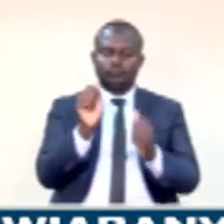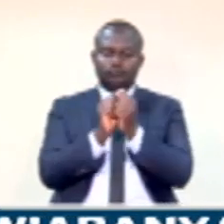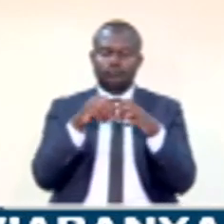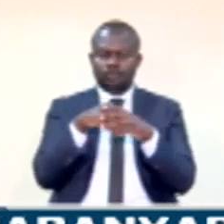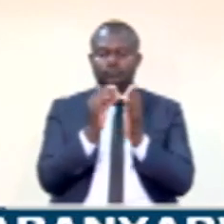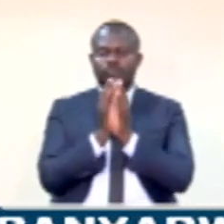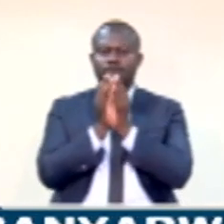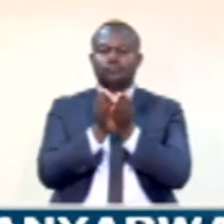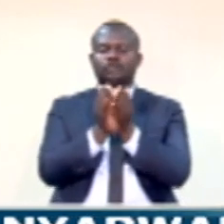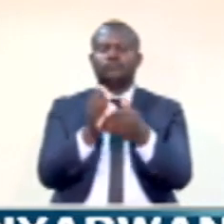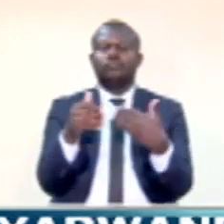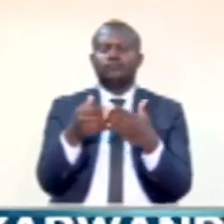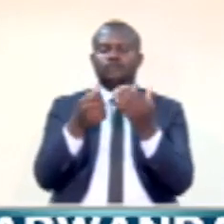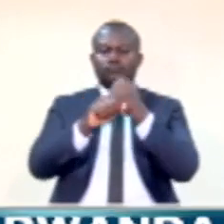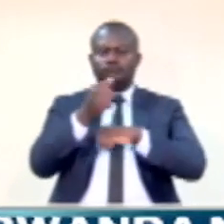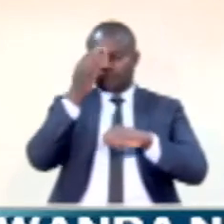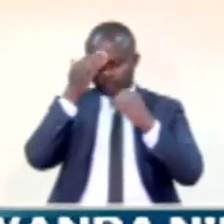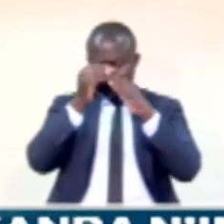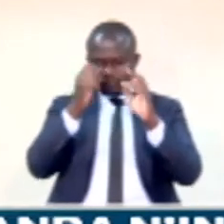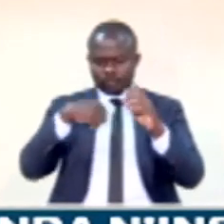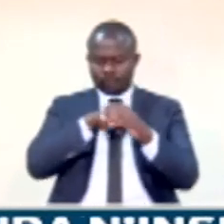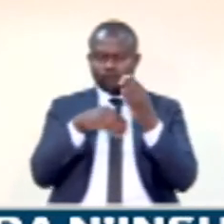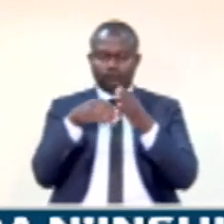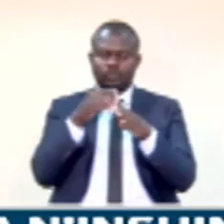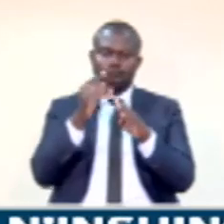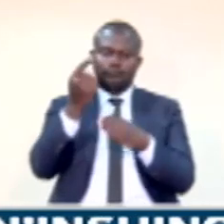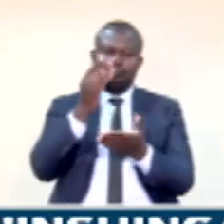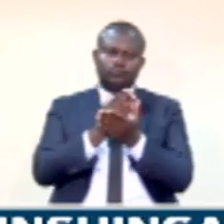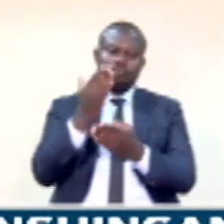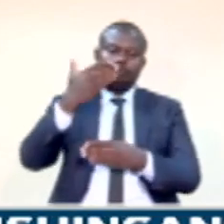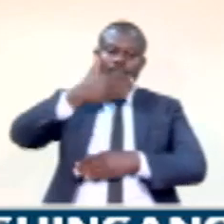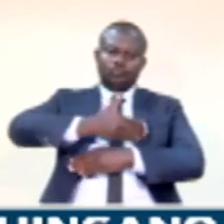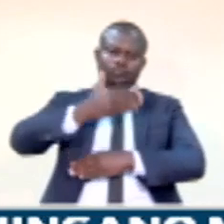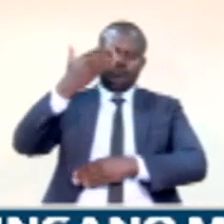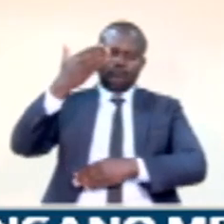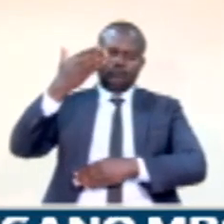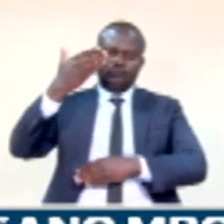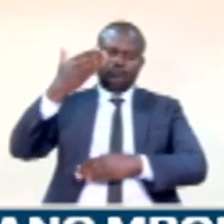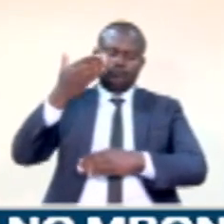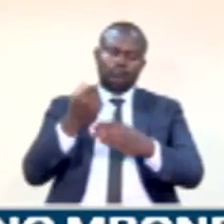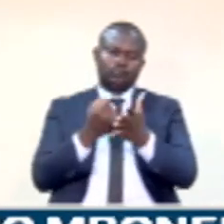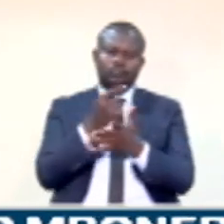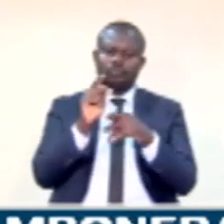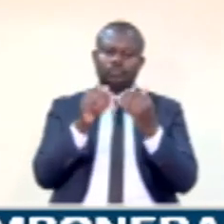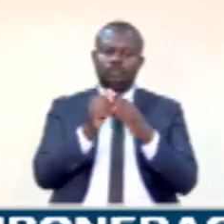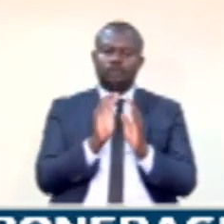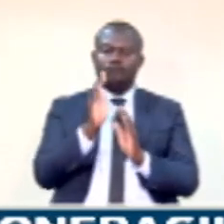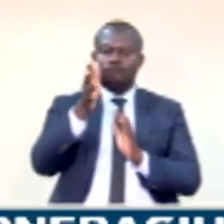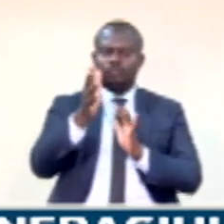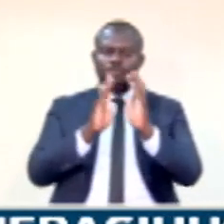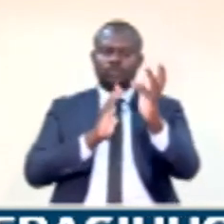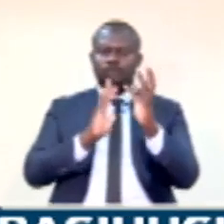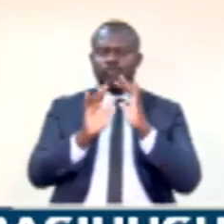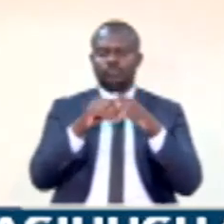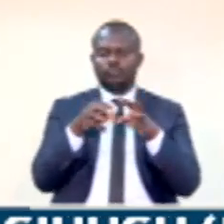Rusizi, igikorwa cyo kugira ngo twubake noneho iyo one stop border post izagituma abantu bambuka bagahahirana